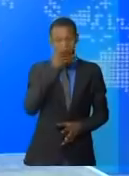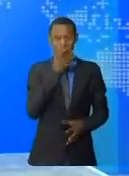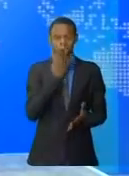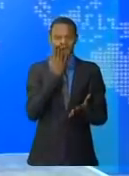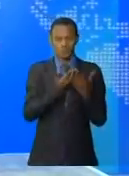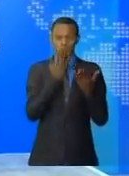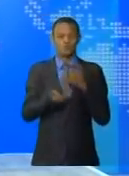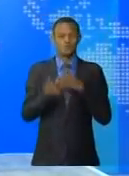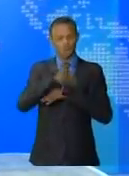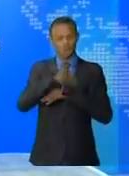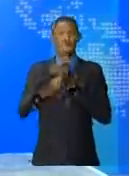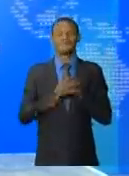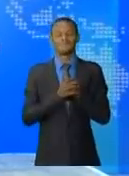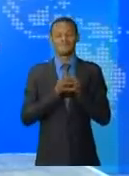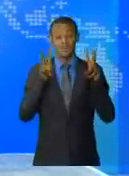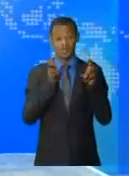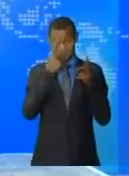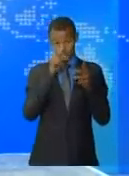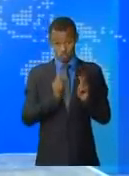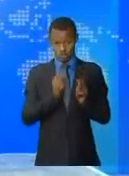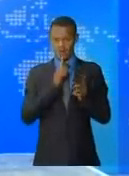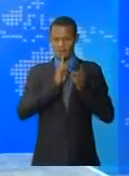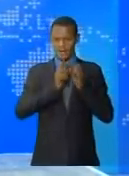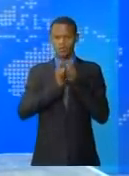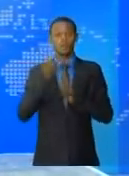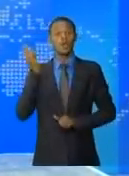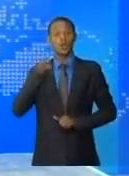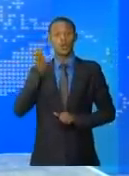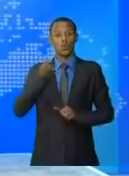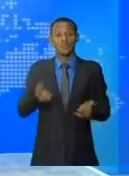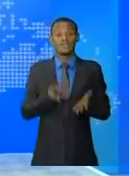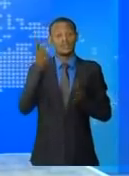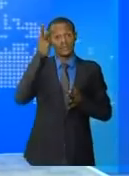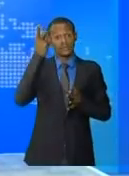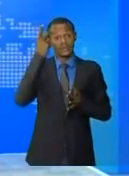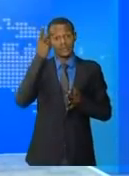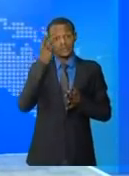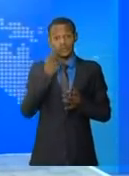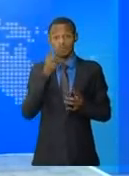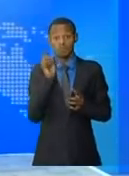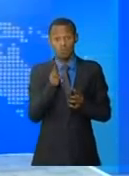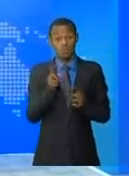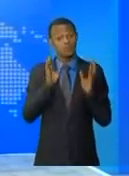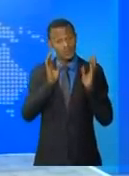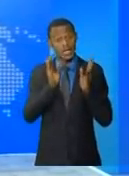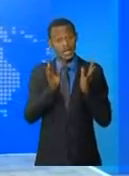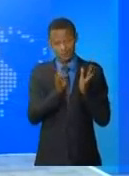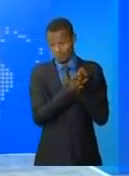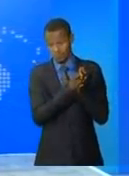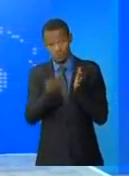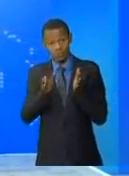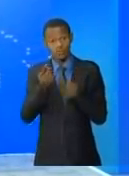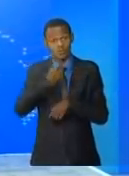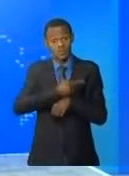Bonsoir. Au sommaire de ce journal, les Kuluna opérant à Kinshasa n'ont plus que quelques jours pour déposer leurs armes